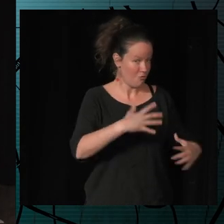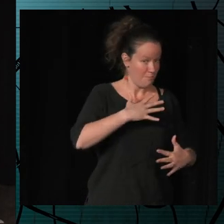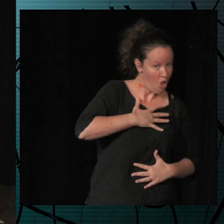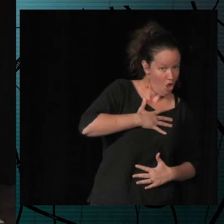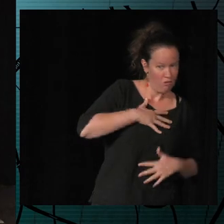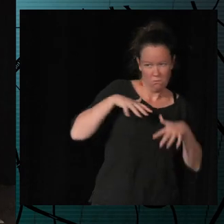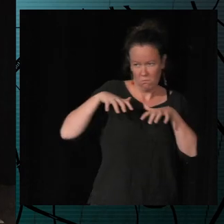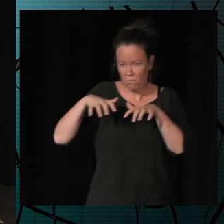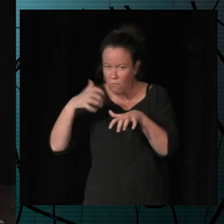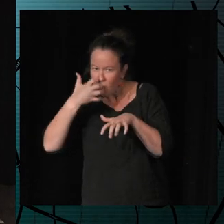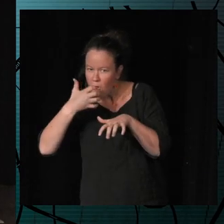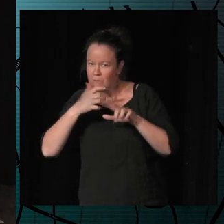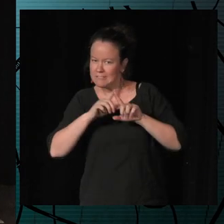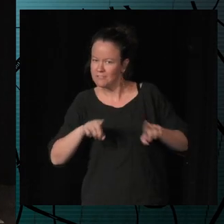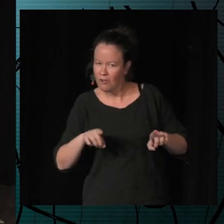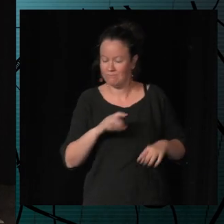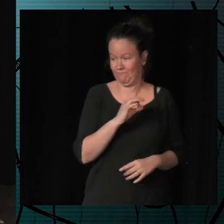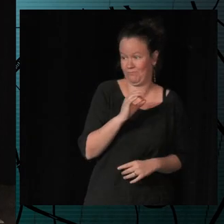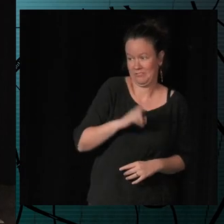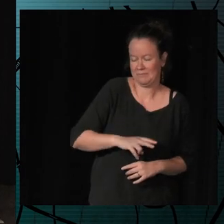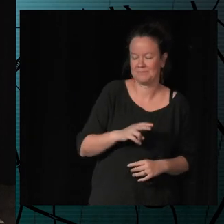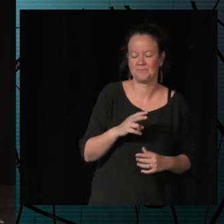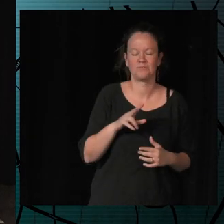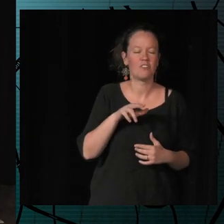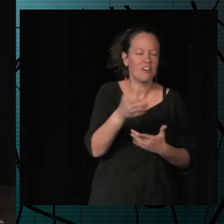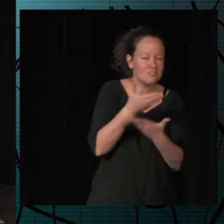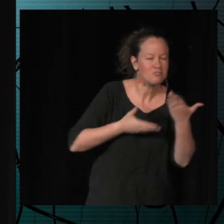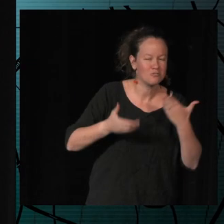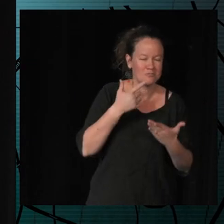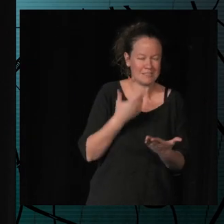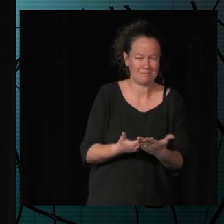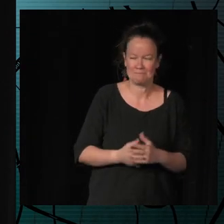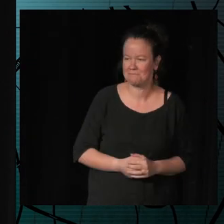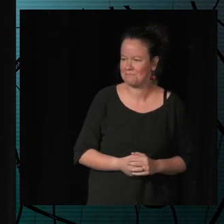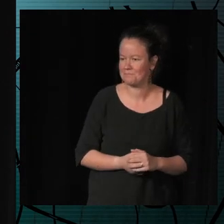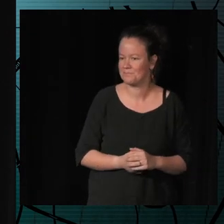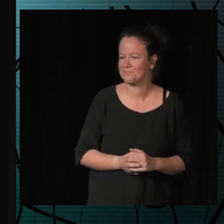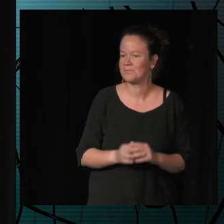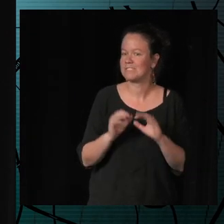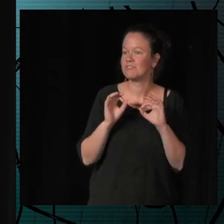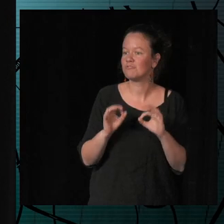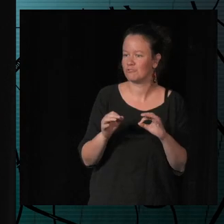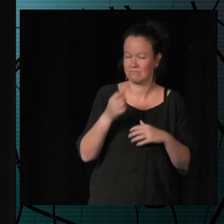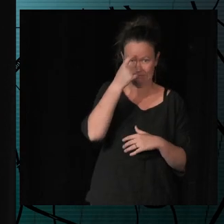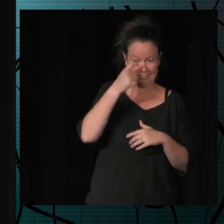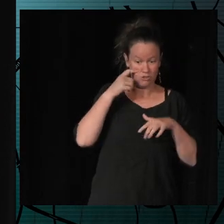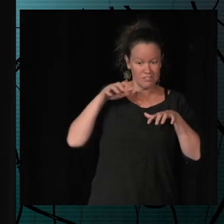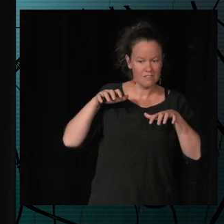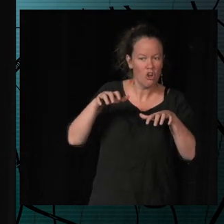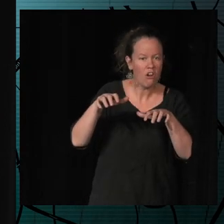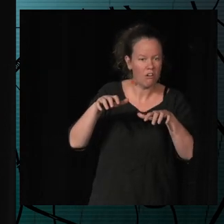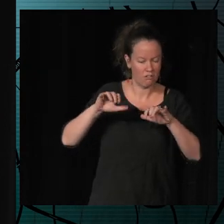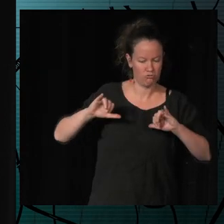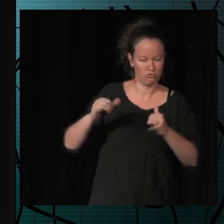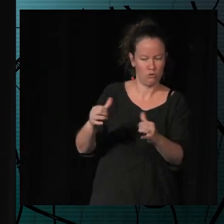des notions voisines mais pas identiques dont on aura l'occasion de de débattre au cours des tables rondes mais ce qui est certain c'est que si Resident Evil occupe aujourd'hui une place